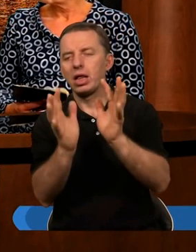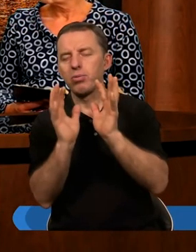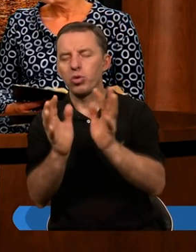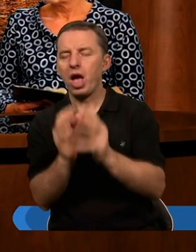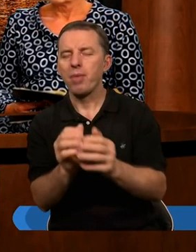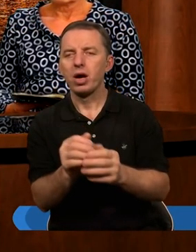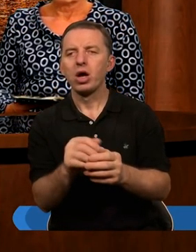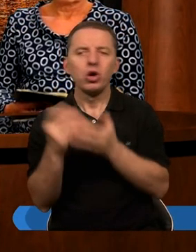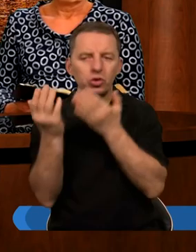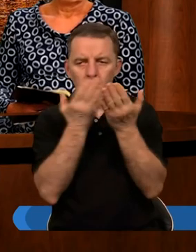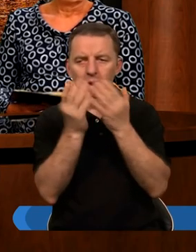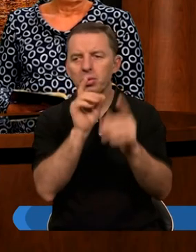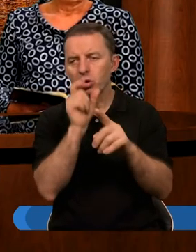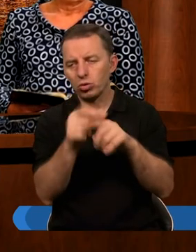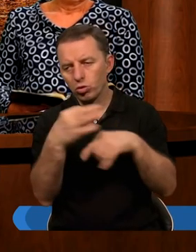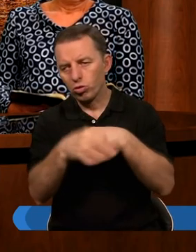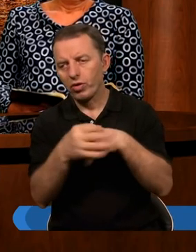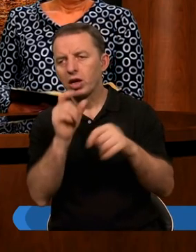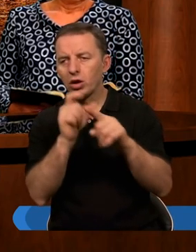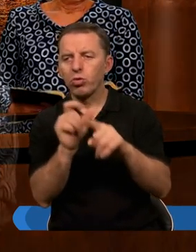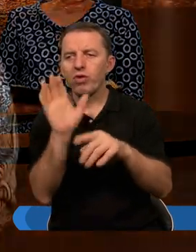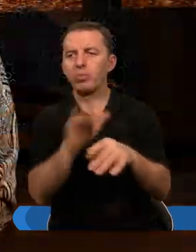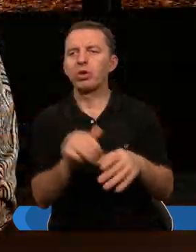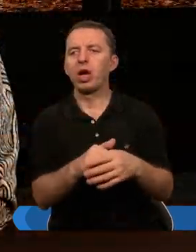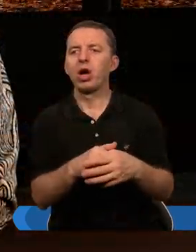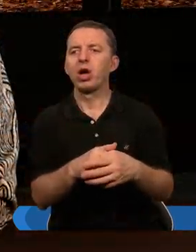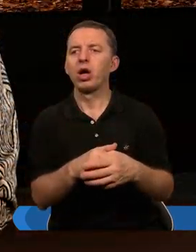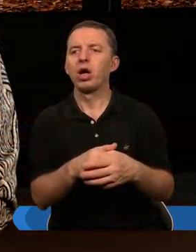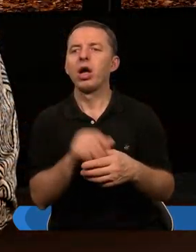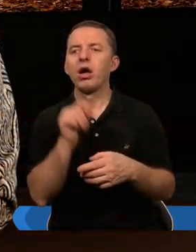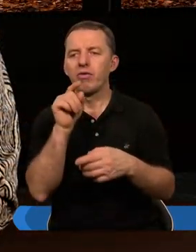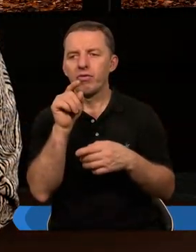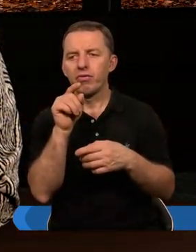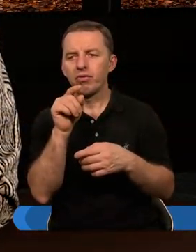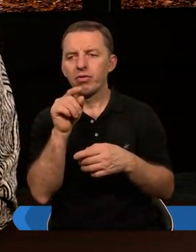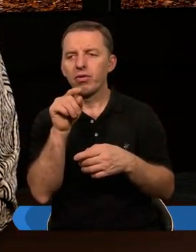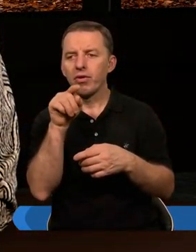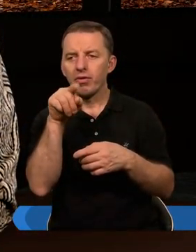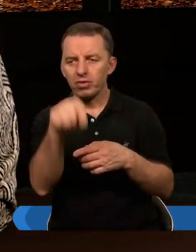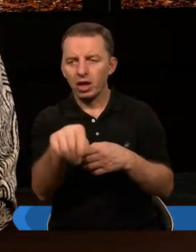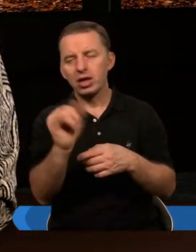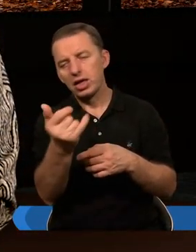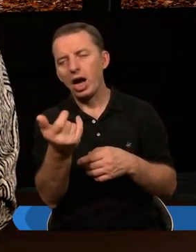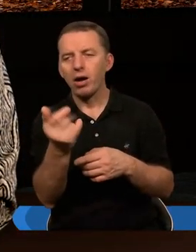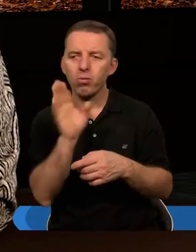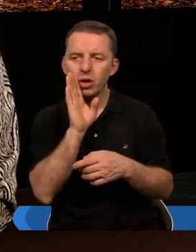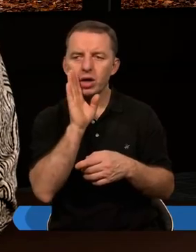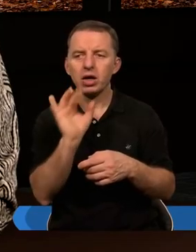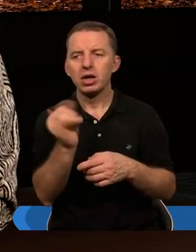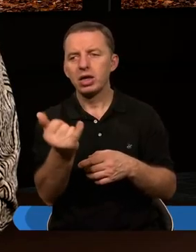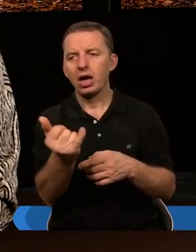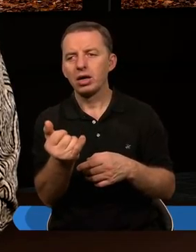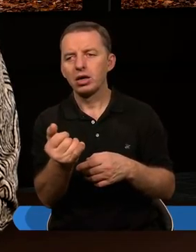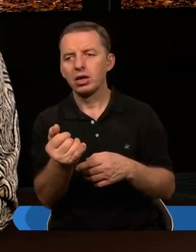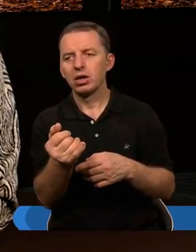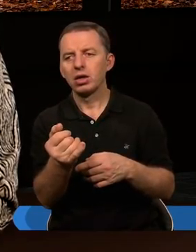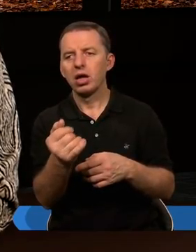czytania, studiowania Pisma Świętego, wtedy tak jakbyśmy, to tak jest,